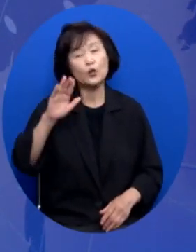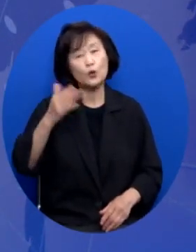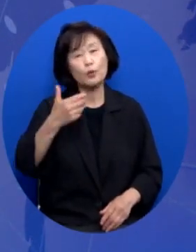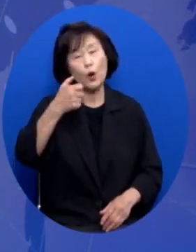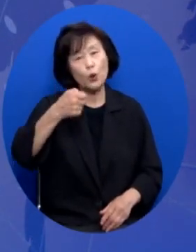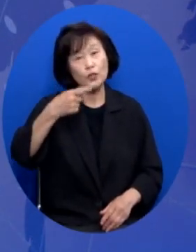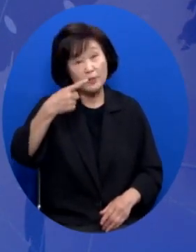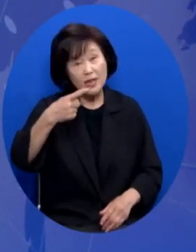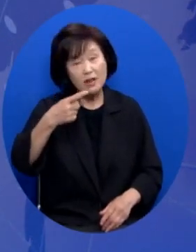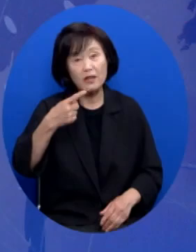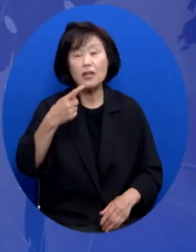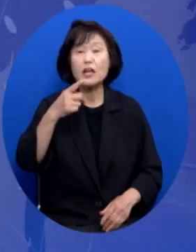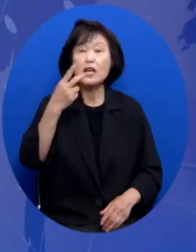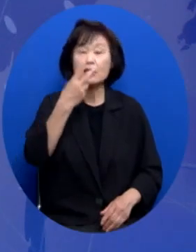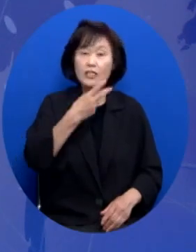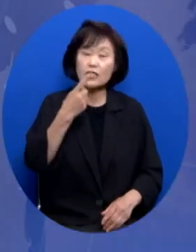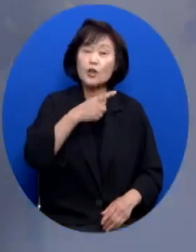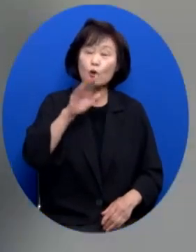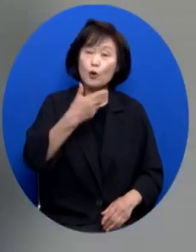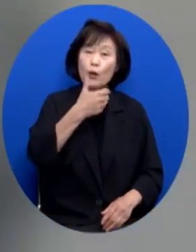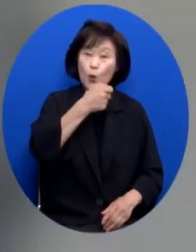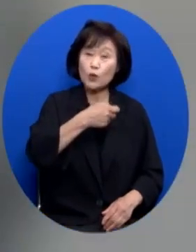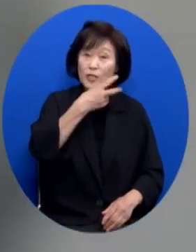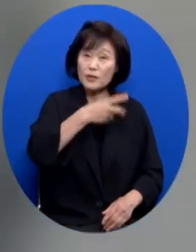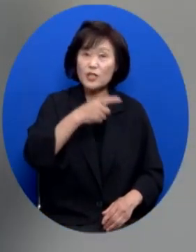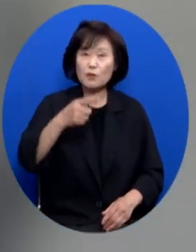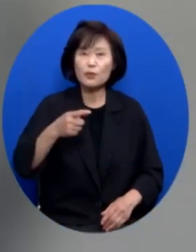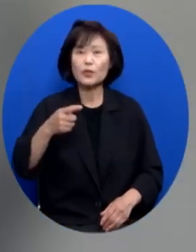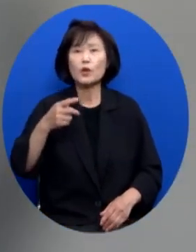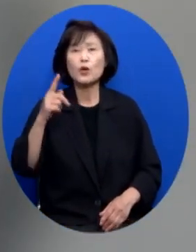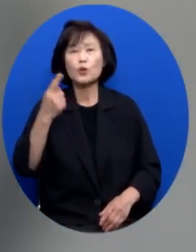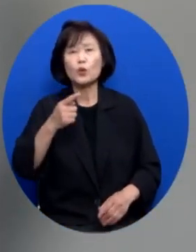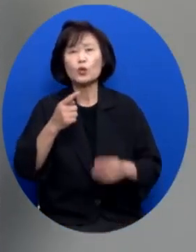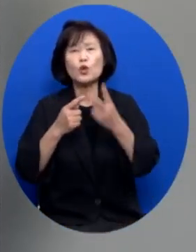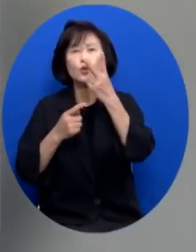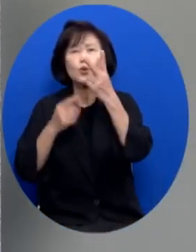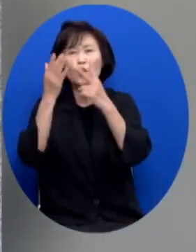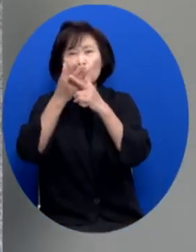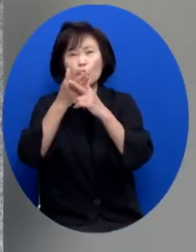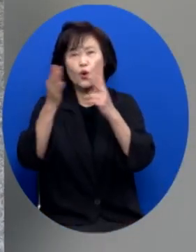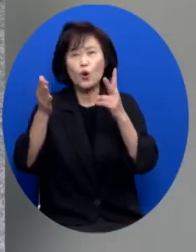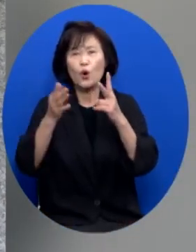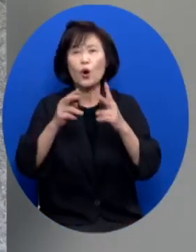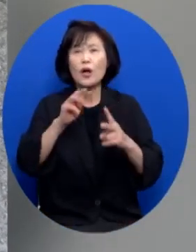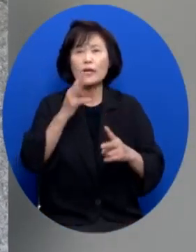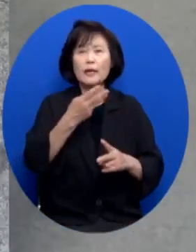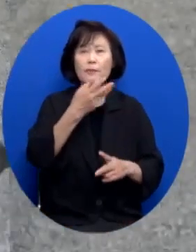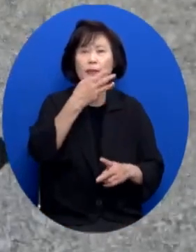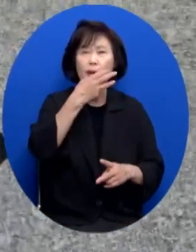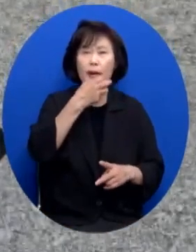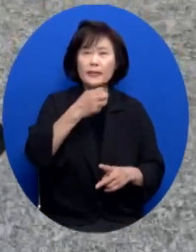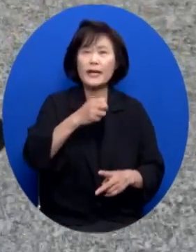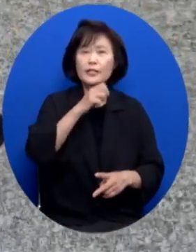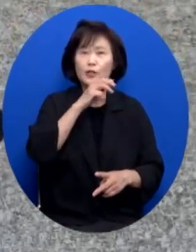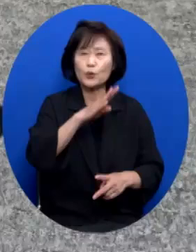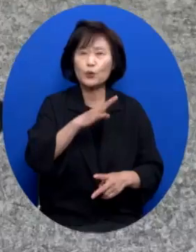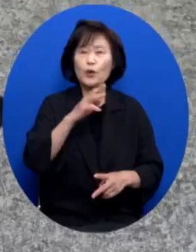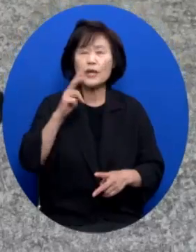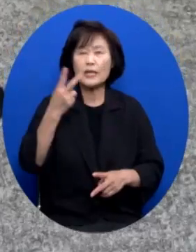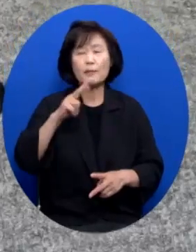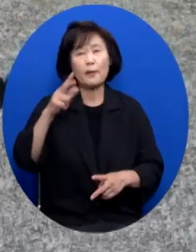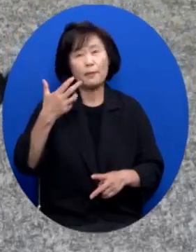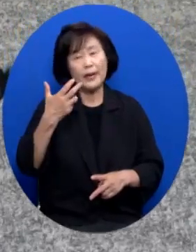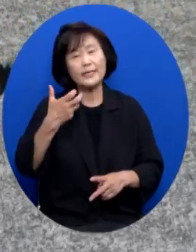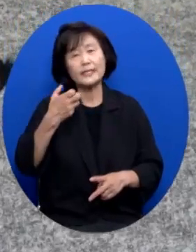1951년, 1952년부터 59년 등 두 권으로 각각 349쪽과 282쪽 분량입니다.